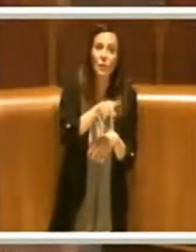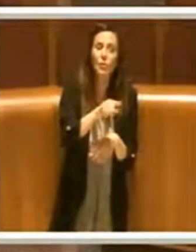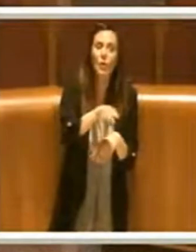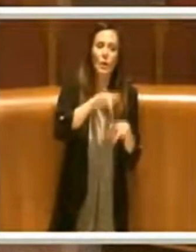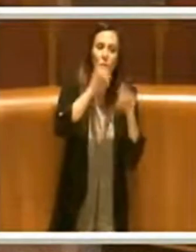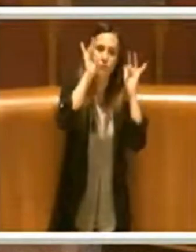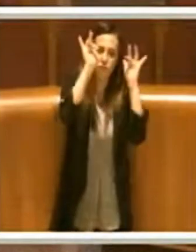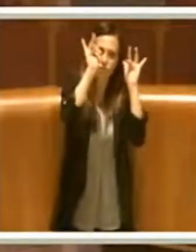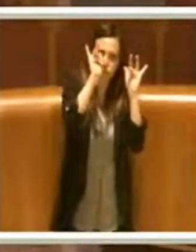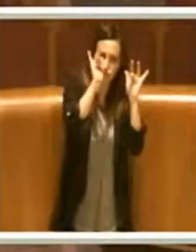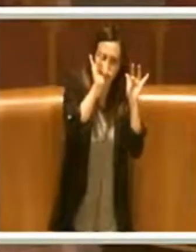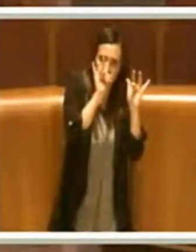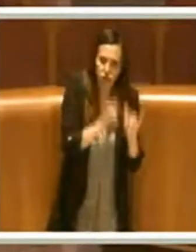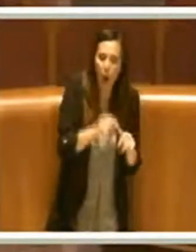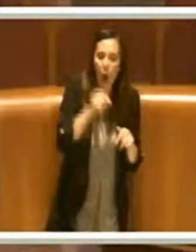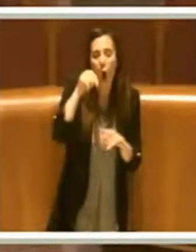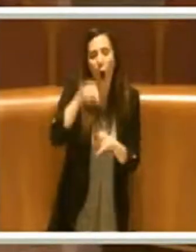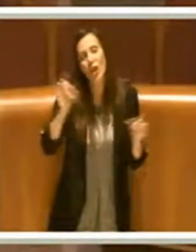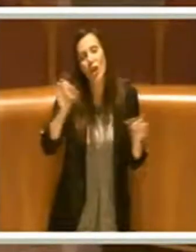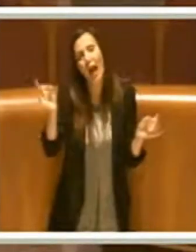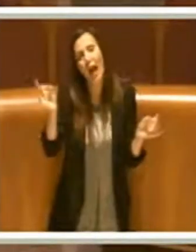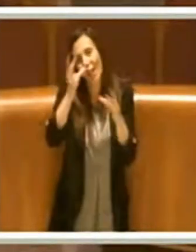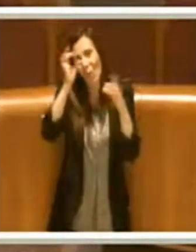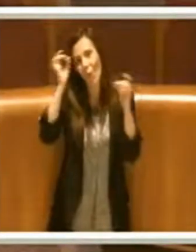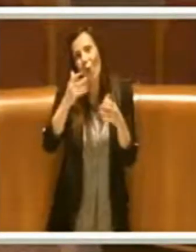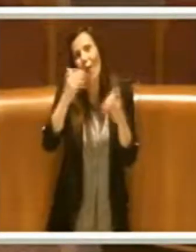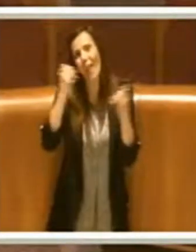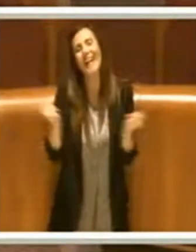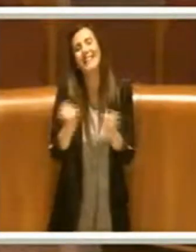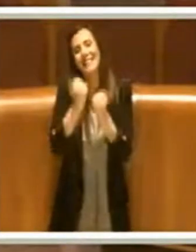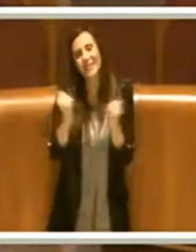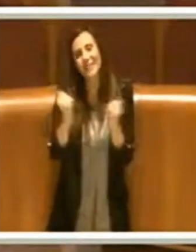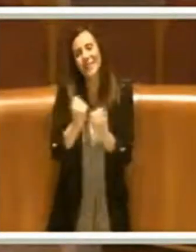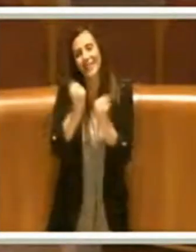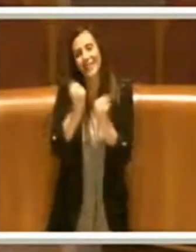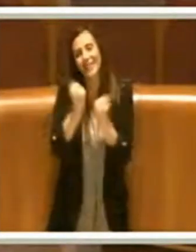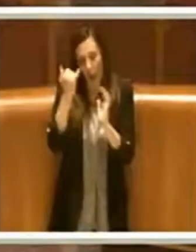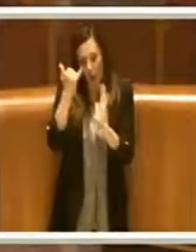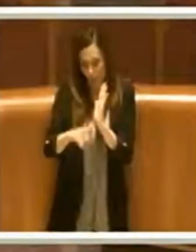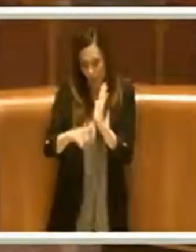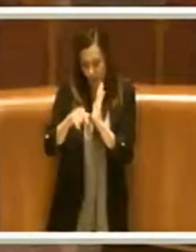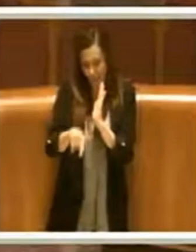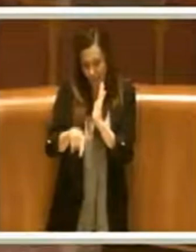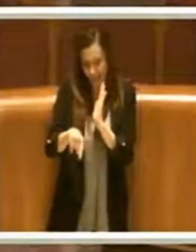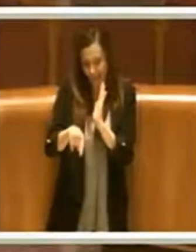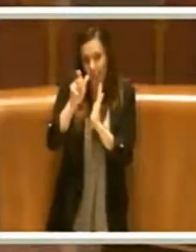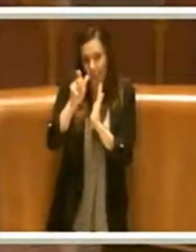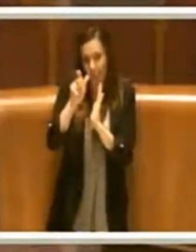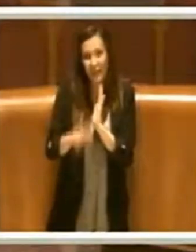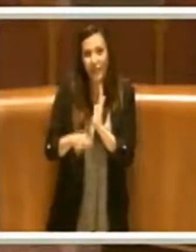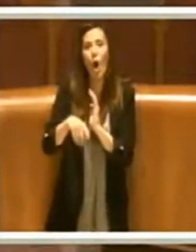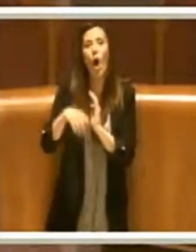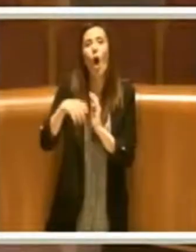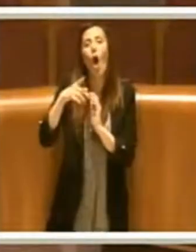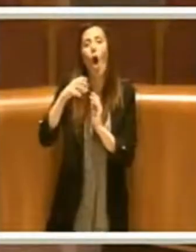svuotato, oggi ha alcune attività sporadiche, ma di fatto l'ultima persona uscita